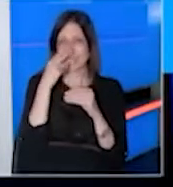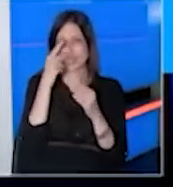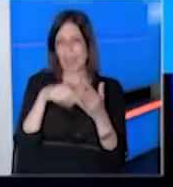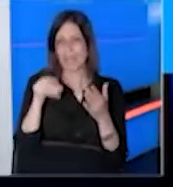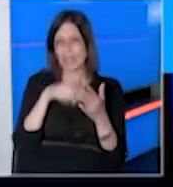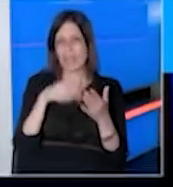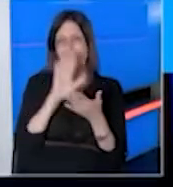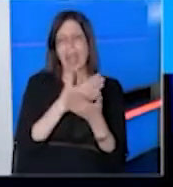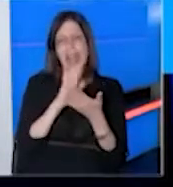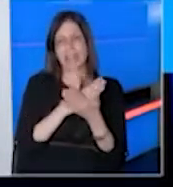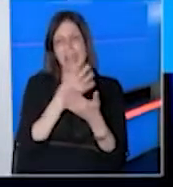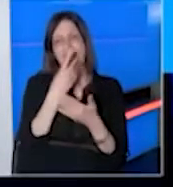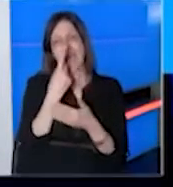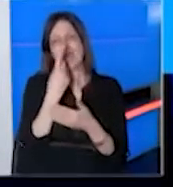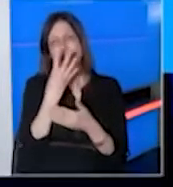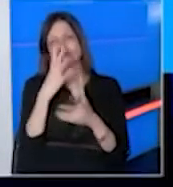החלטה